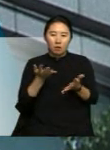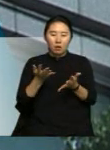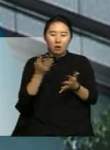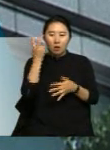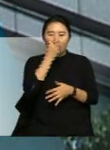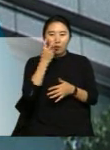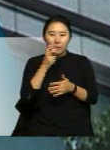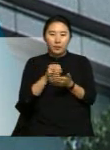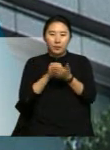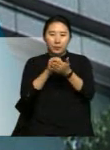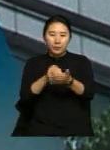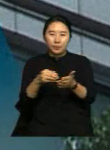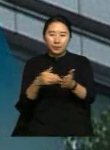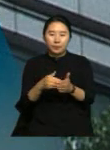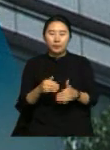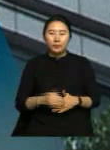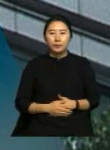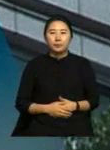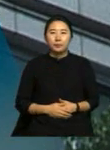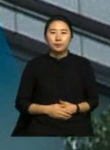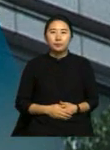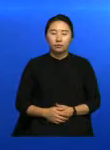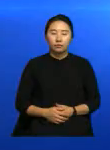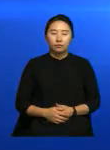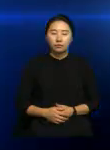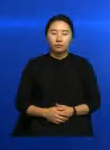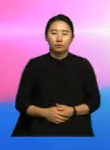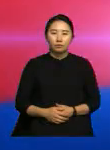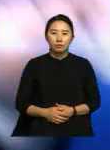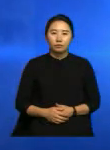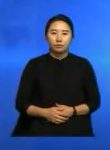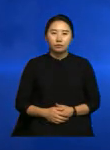수사를 의뢰했습니다. 보도에 김정필 기자입니다.